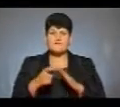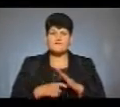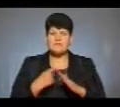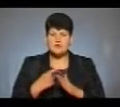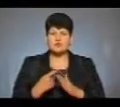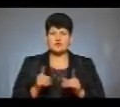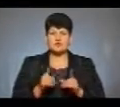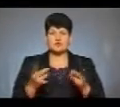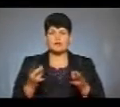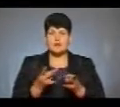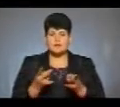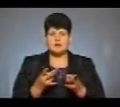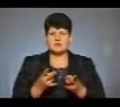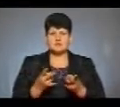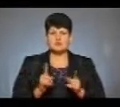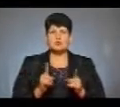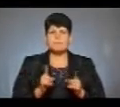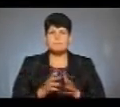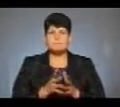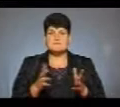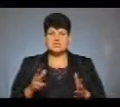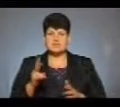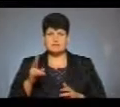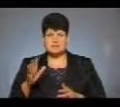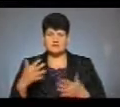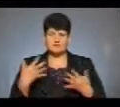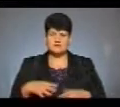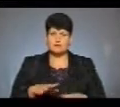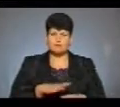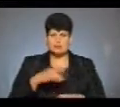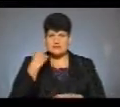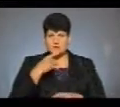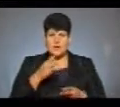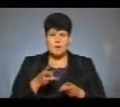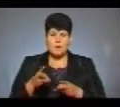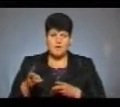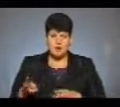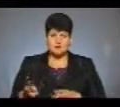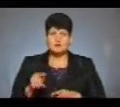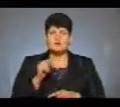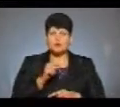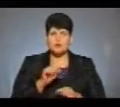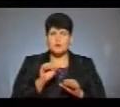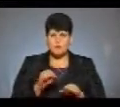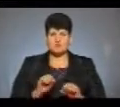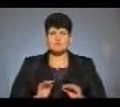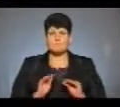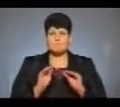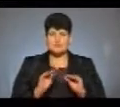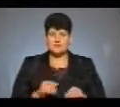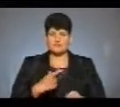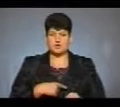треба, щоб більшість квартир вже були з індивідуальним опаленням, тоді ви можете поставити і